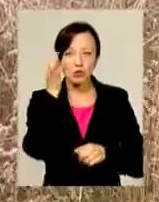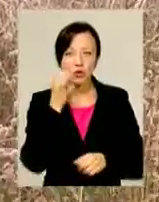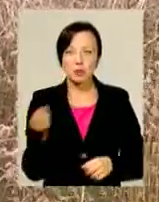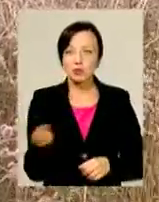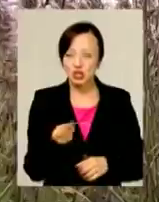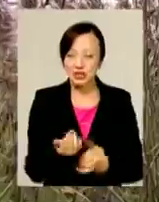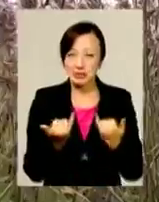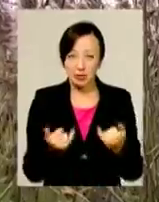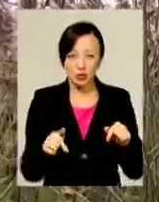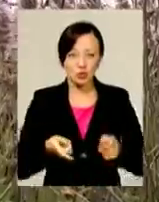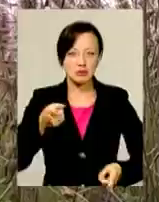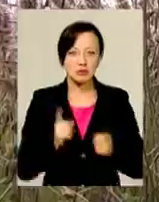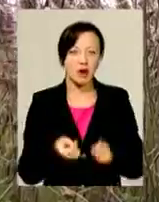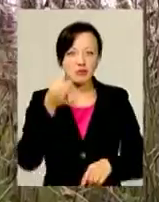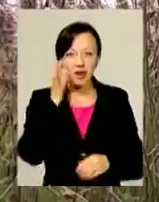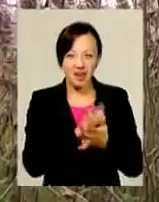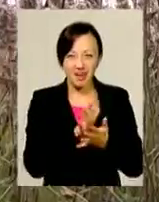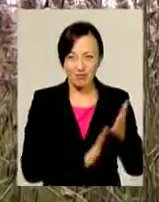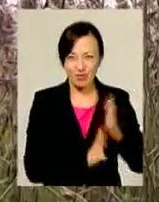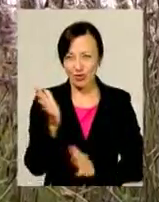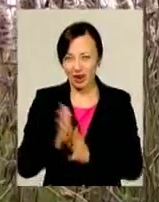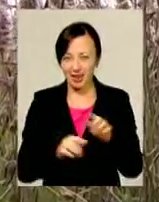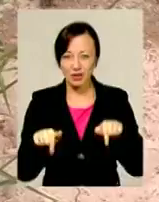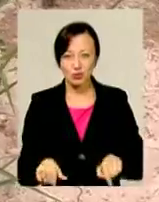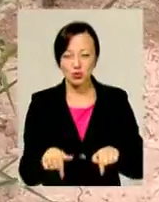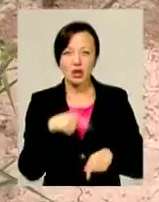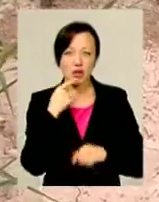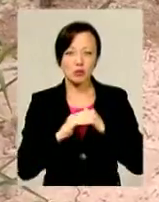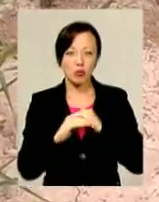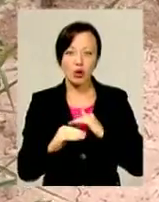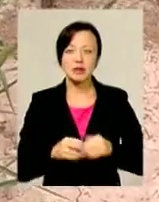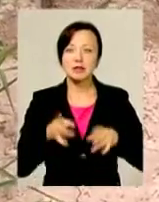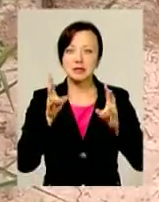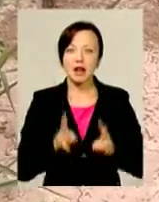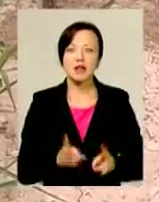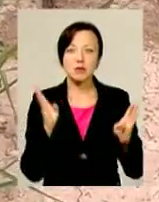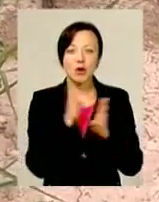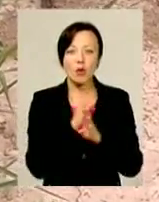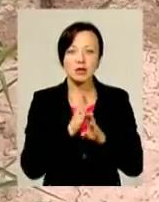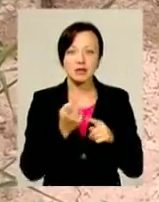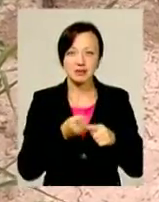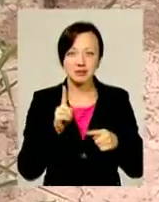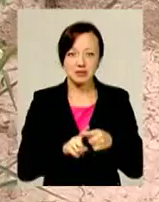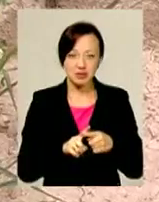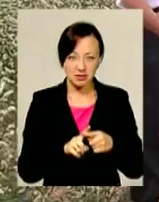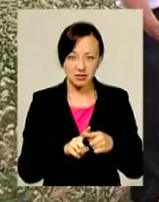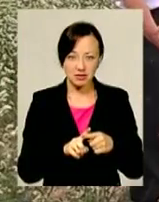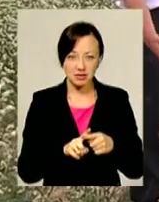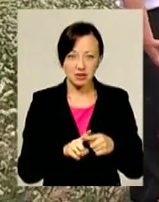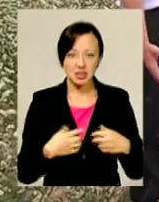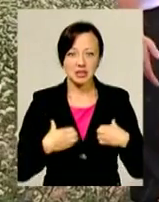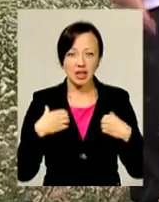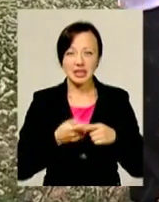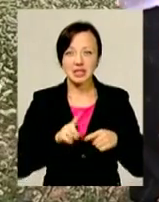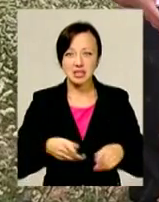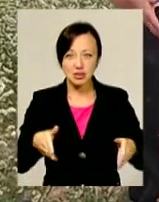жита. Тепер тут справжній рай для бур'янів. А на цьому полі, переконує чоловік, сталася екокатастрофа в новогутинських масштабах. На даній